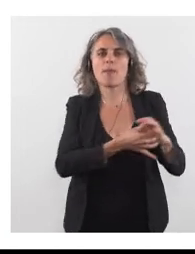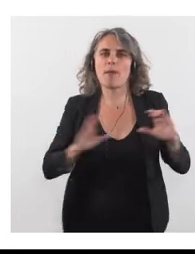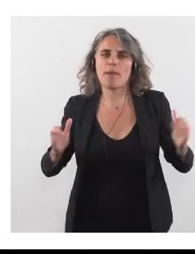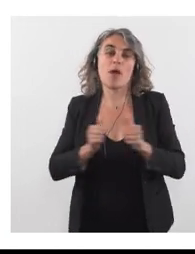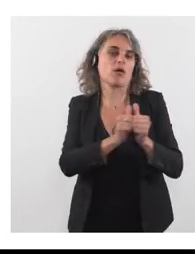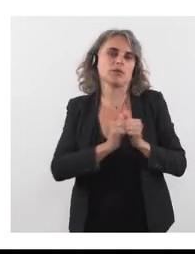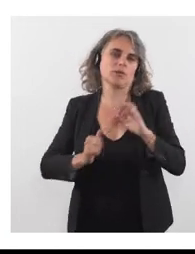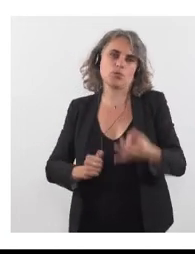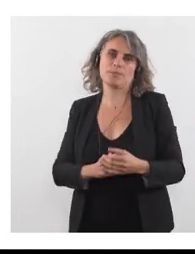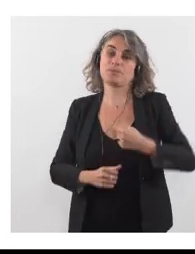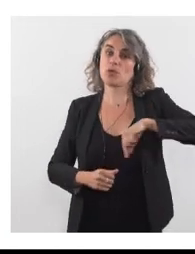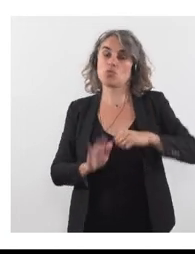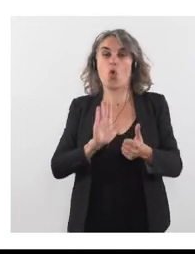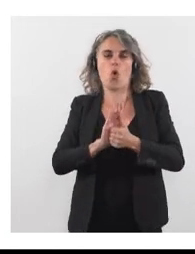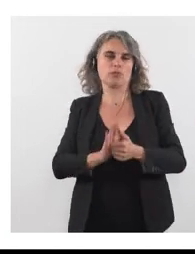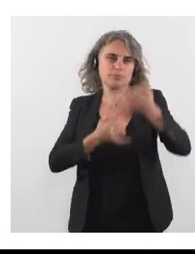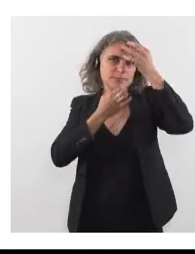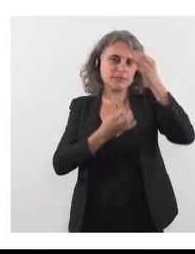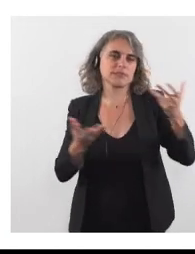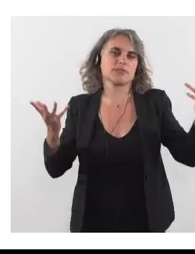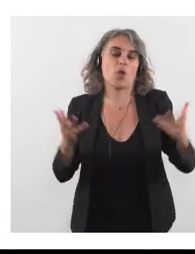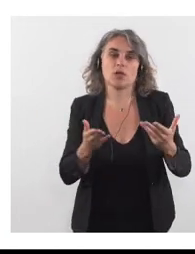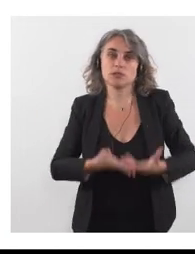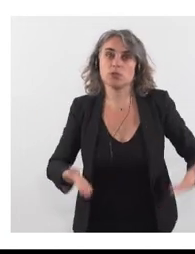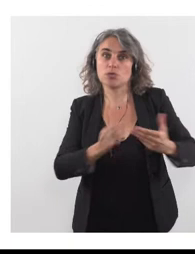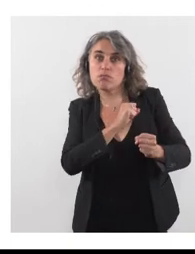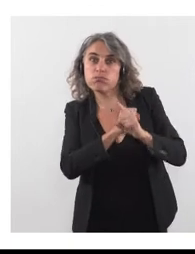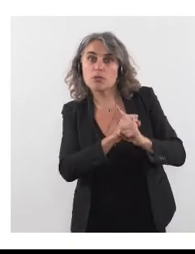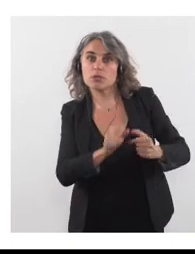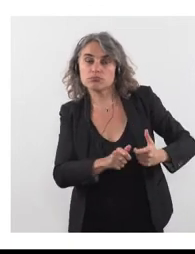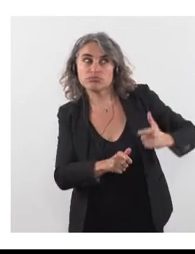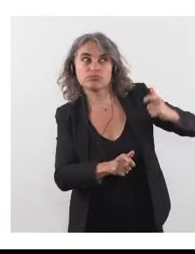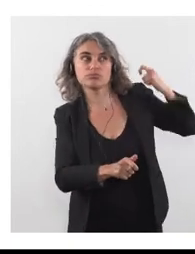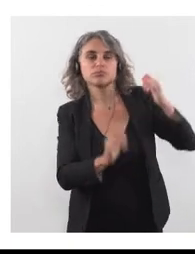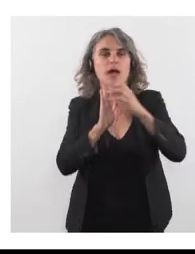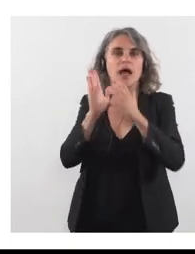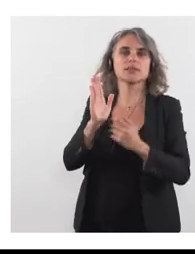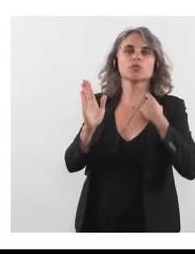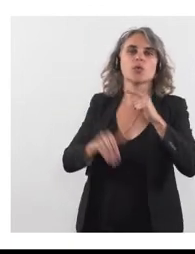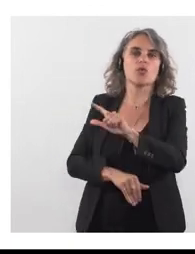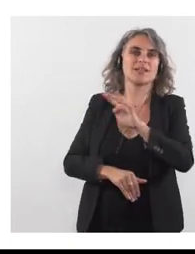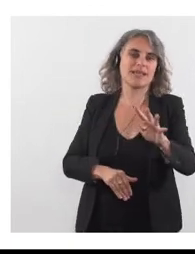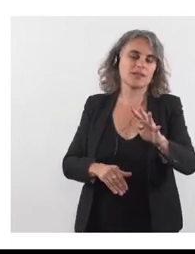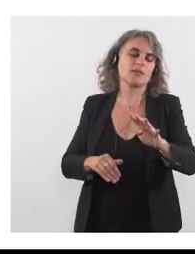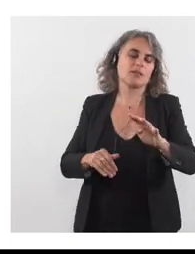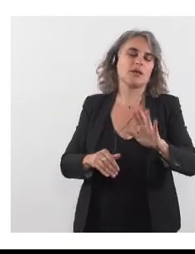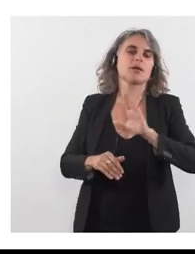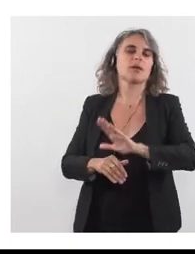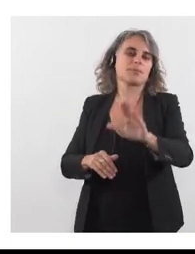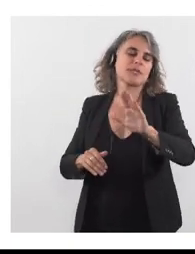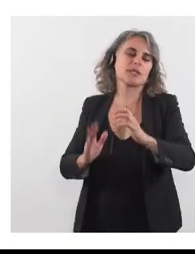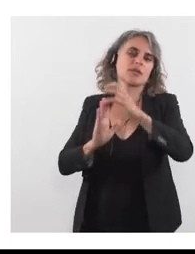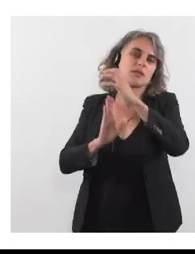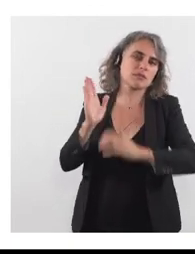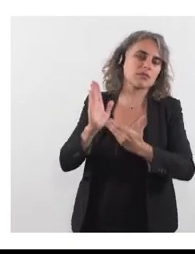Et notre apport, ça a été de mettre en avant toute la jurisprudence et toute l'interprétation de l'article 24 de la Convention des Nations Unies sur le droit des